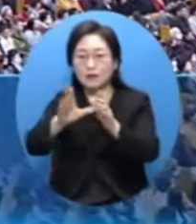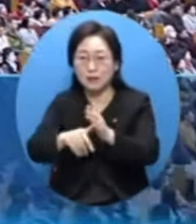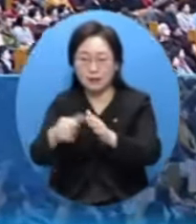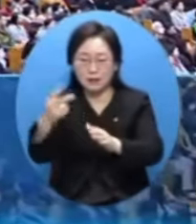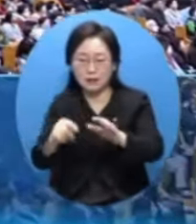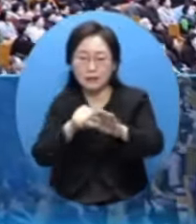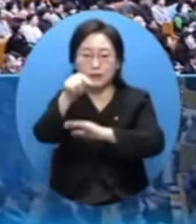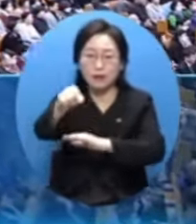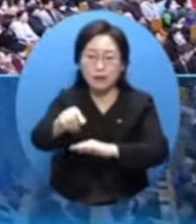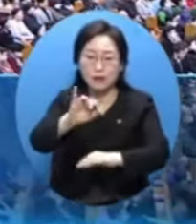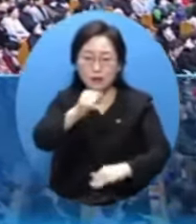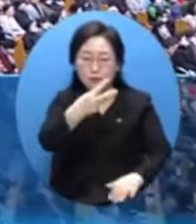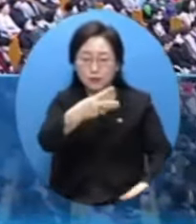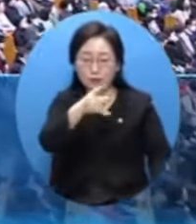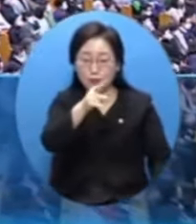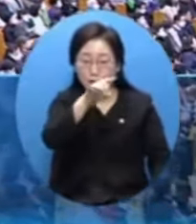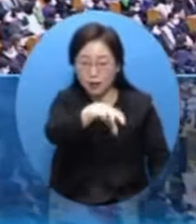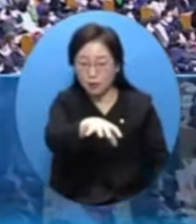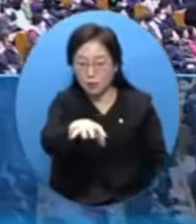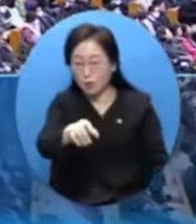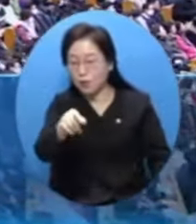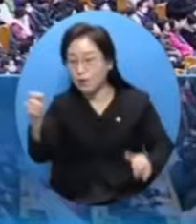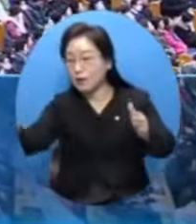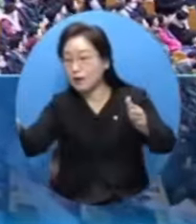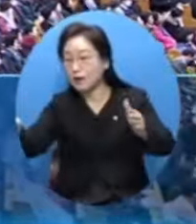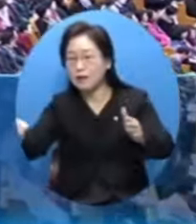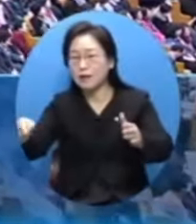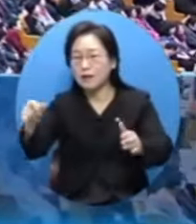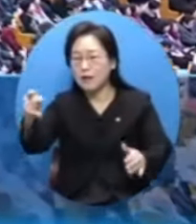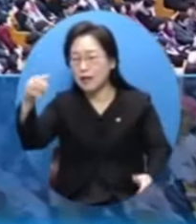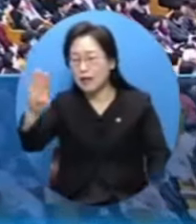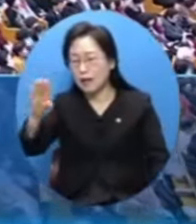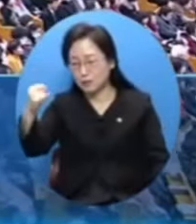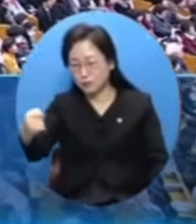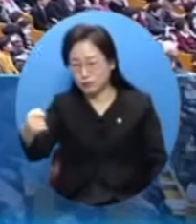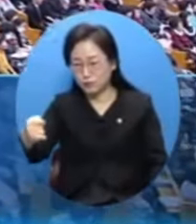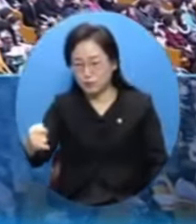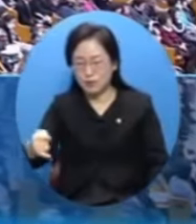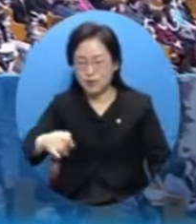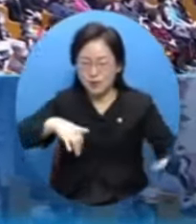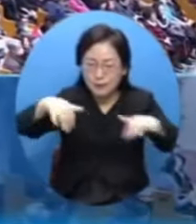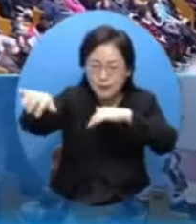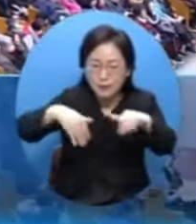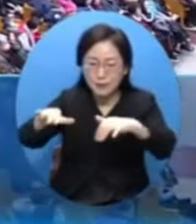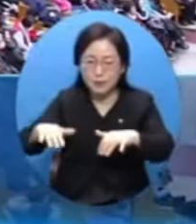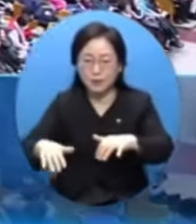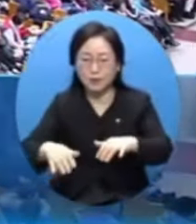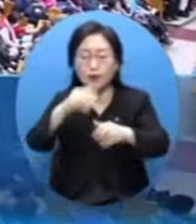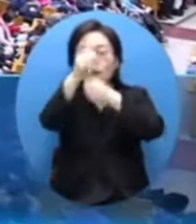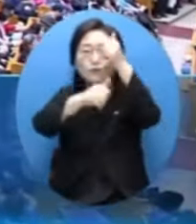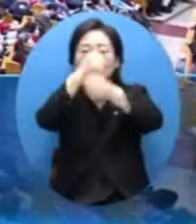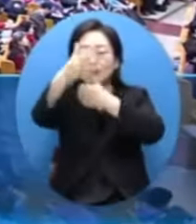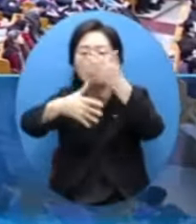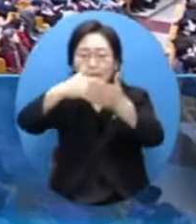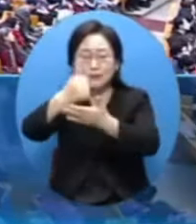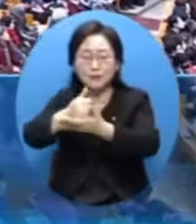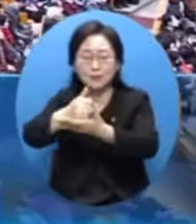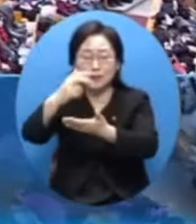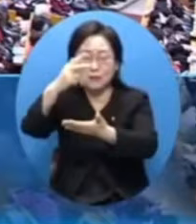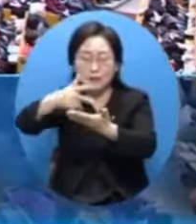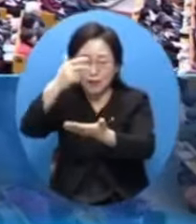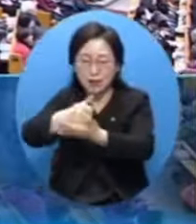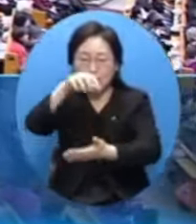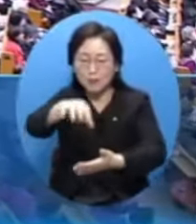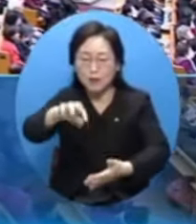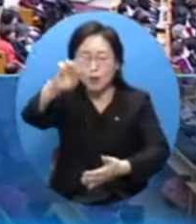나가서 부엘세바에서부터 에브라임 산지까지 민간에 두루 다니며 그들을 그들의 조상들의 하나님 여호와 야훼께로 돌아오게